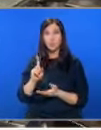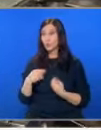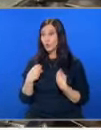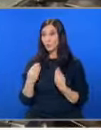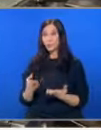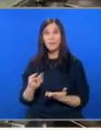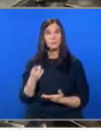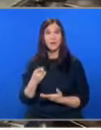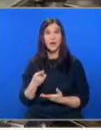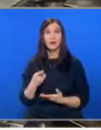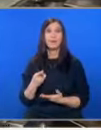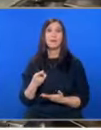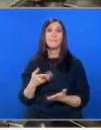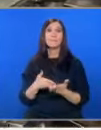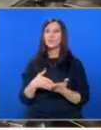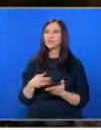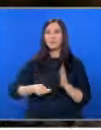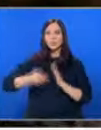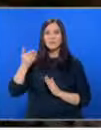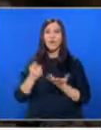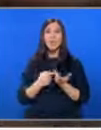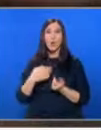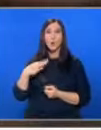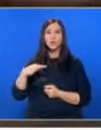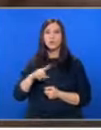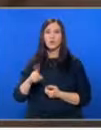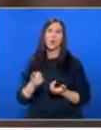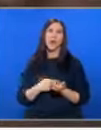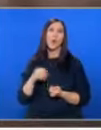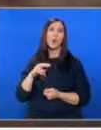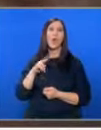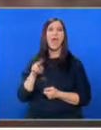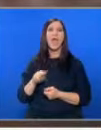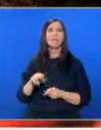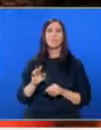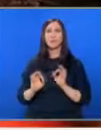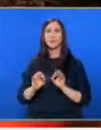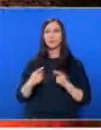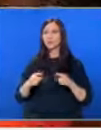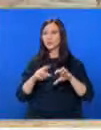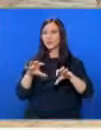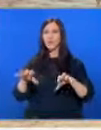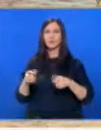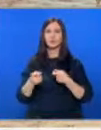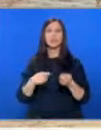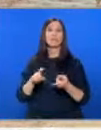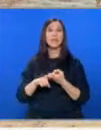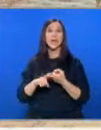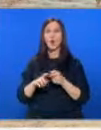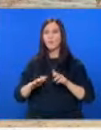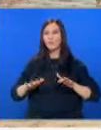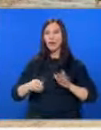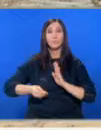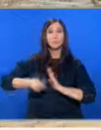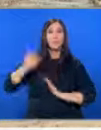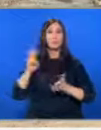предлагаме, това води до поскъпване с няколко цента до няколко евро. Подобно на други сектори, търговията с какао също е повлияна от поскъпването